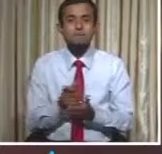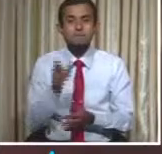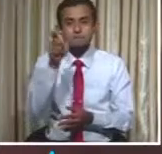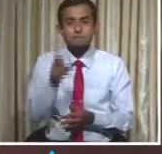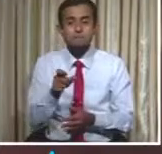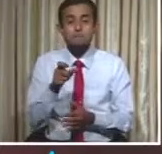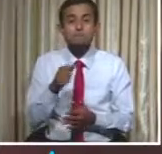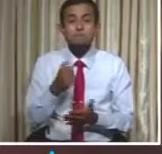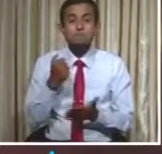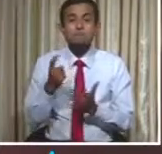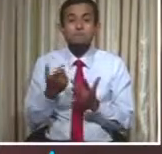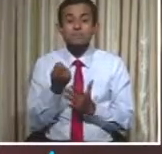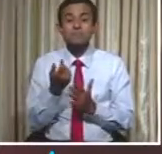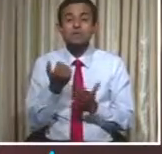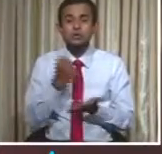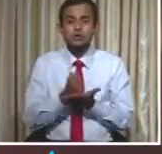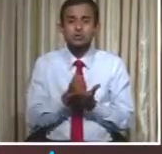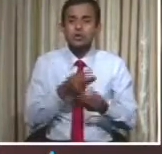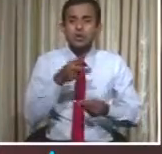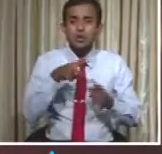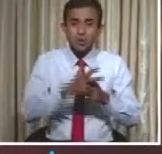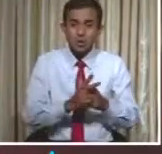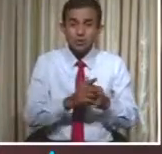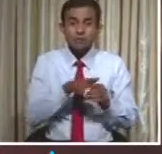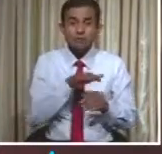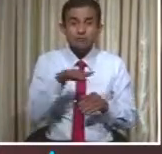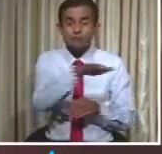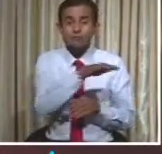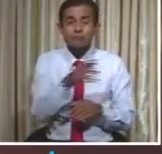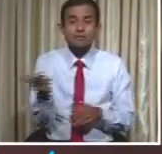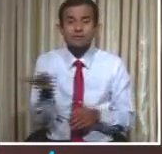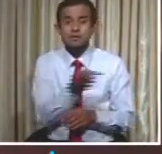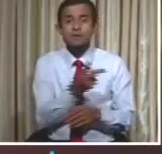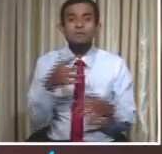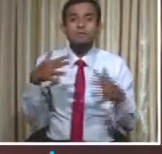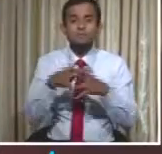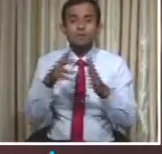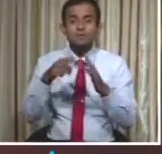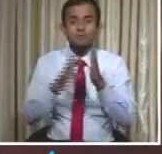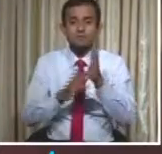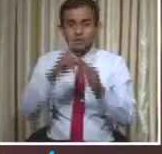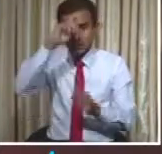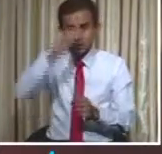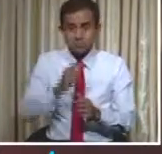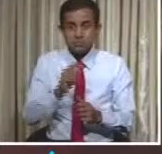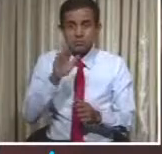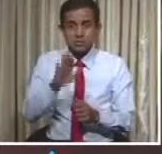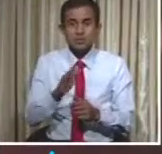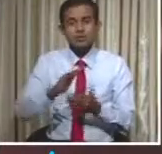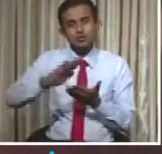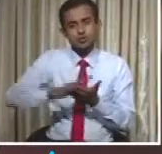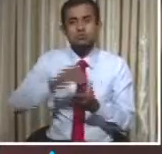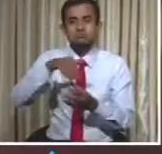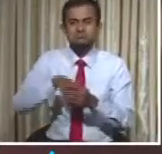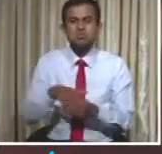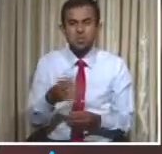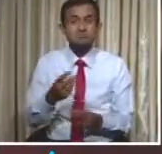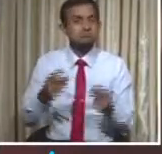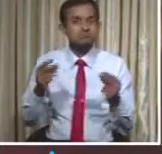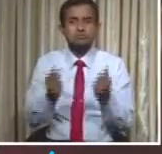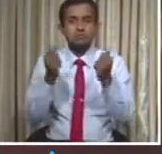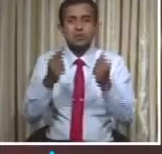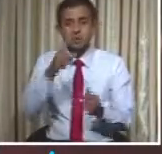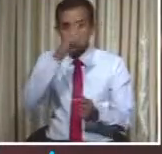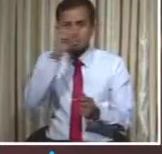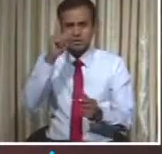මූල්‍ය ආයතනත් කර්මාන්ත ශේෂයේ ආයතනත් අතර විමල් වීරවංශ මැතිතුමාගේ යම්කිසි මැදිහත් වීමක් අවශ්‍යයි. වහාම